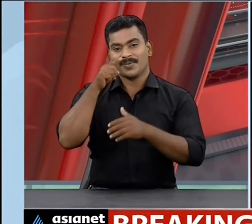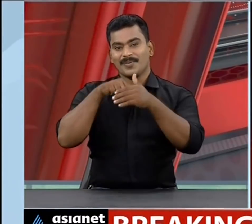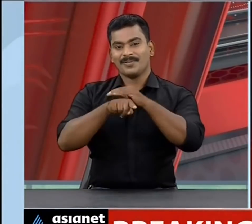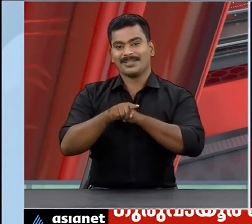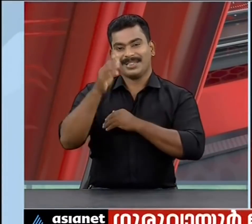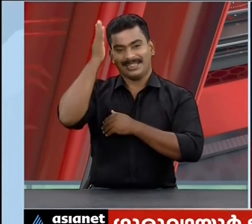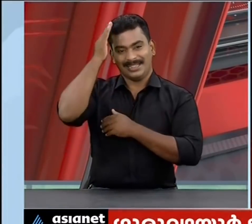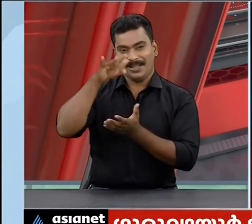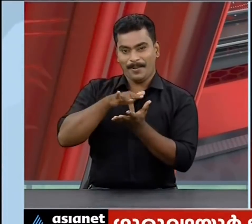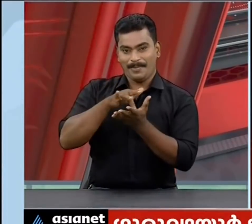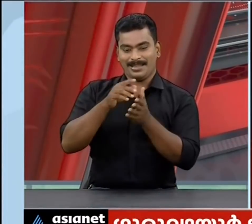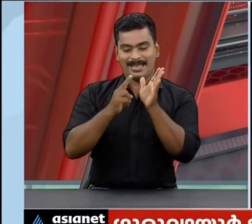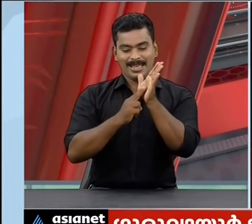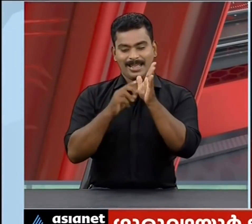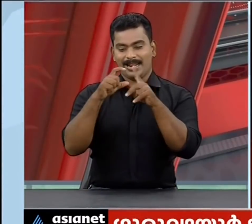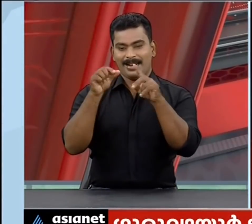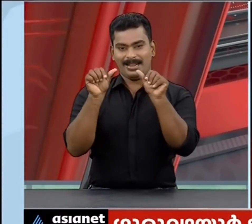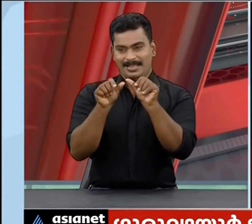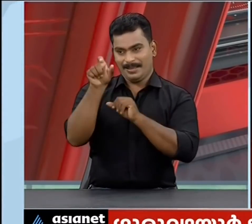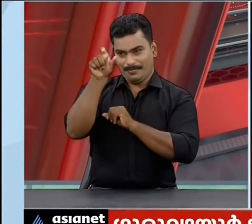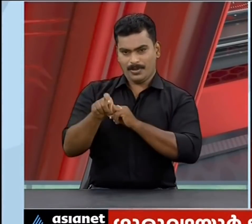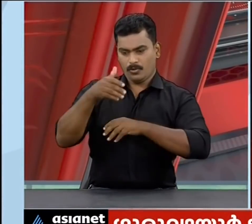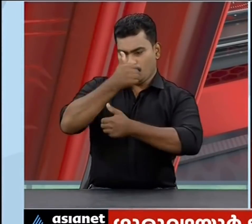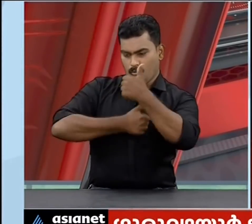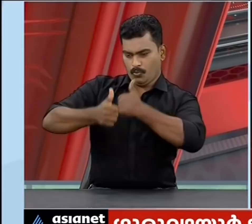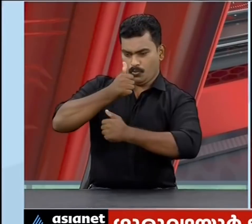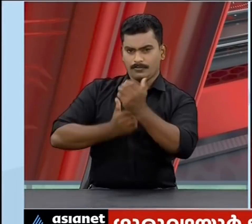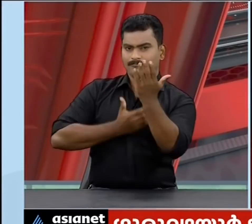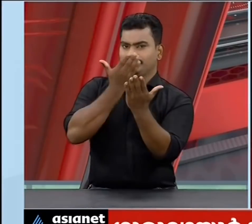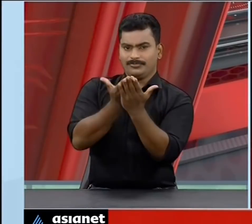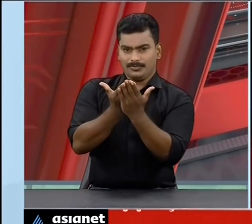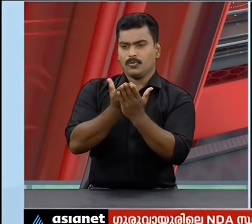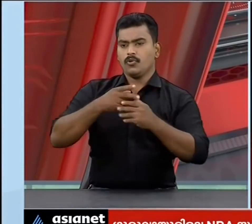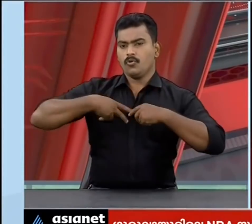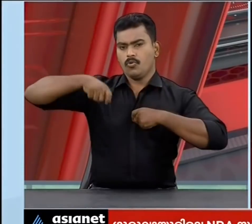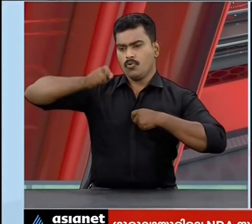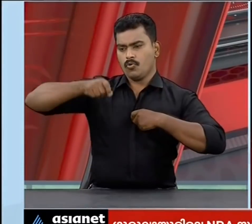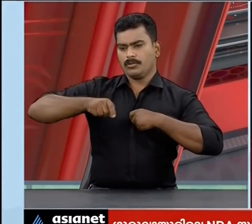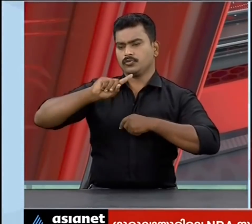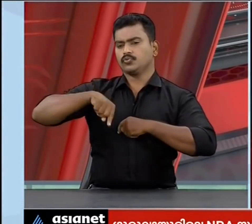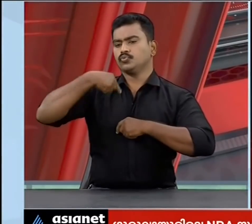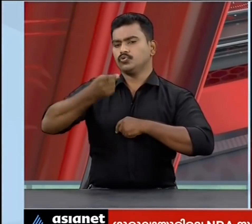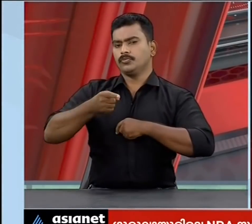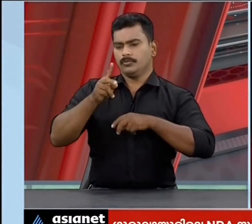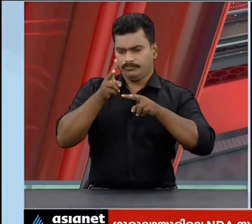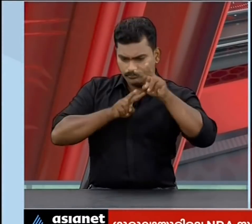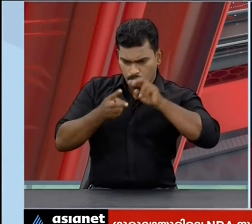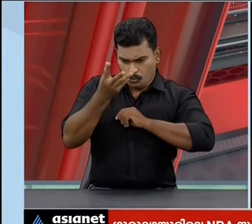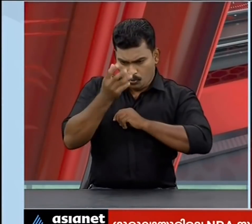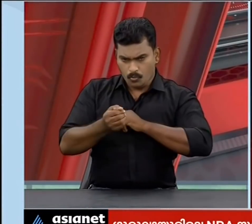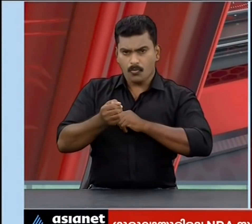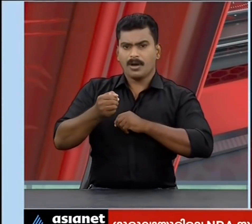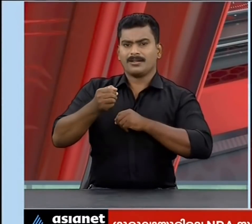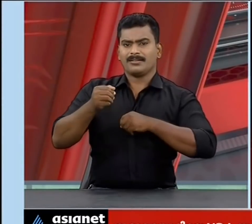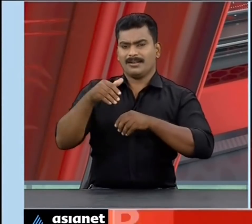തലശ്ശേരിയിലെ NDA സ്ഥാനാർത്ഥിയുടെ ഹർജി നാളത്തേക്ക് മാറ്റി. എതിർ സത്യവാങ്മൂലം നൽകാൻ കോടതി തെരഞ്ഞെടുപ്പ് കമ്മീഷനോട് ആവശ്യപ്പെട്ടു. തലശ്ശേരിയിലെ